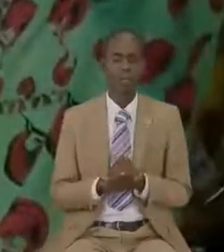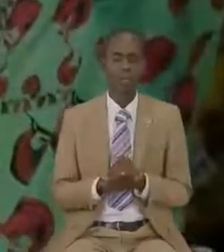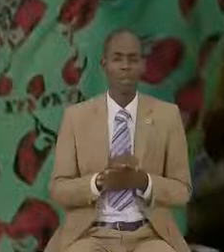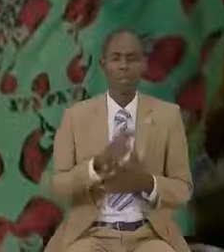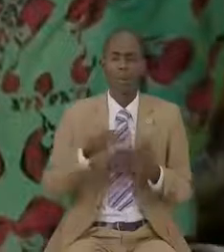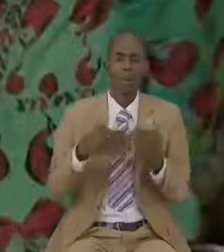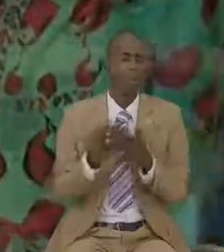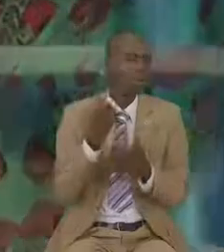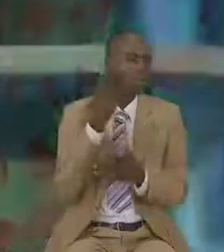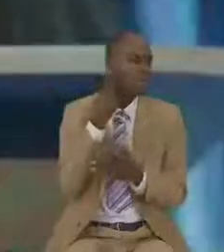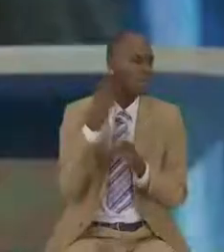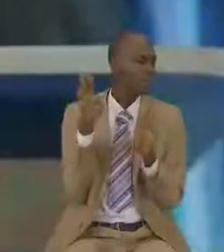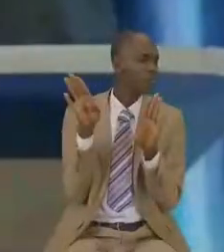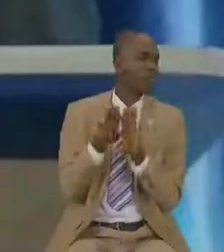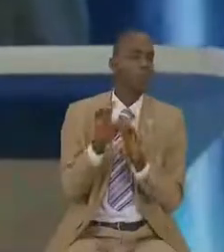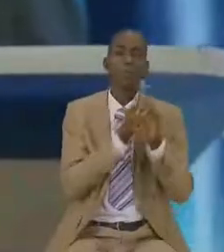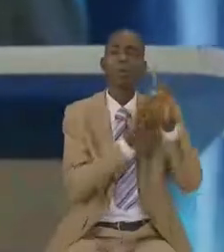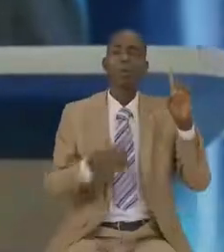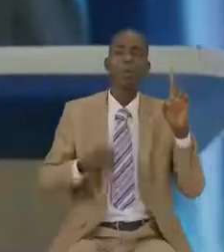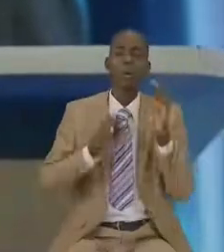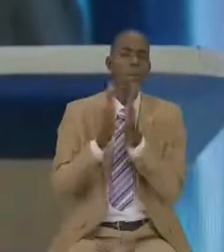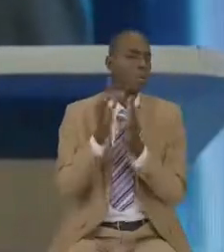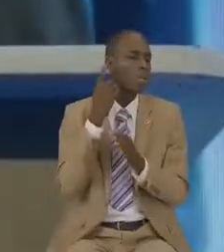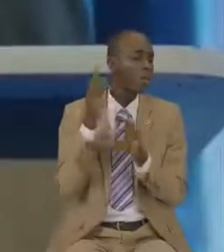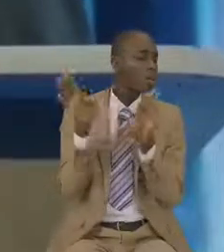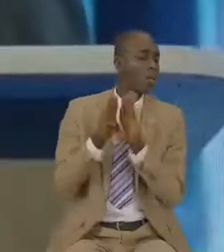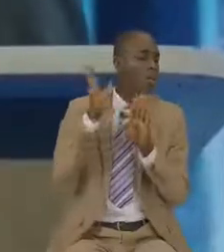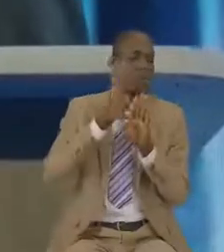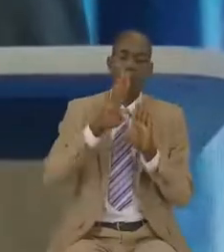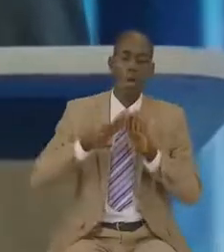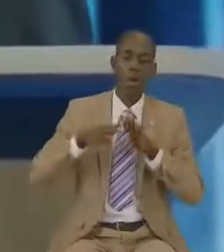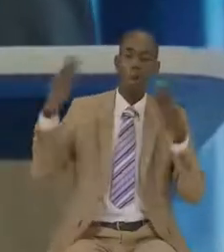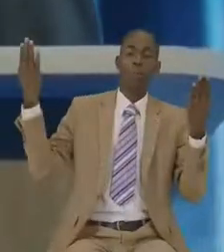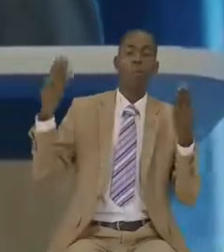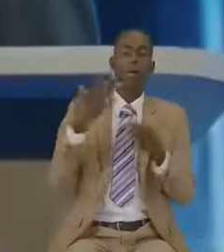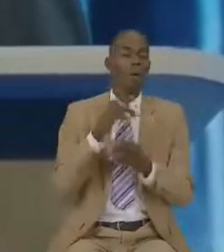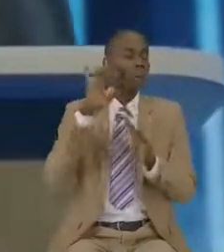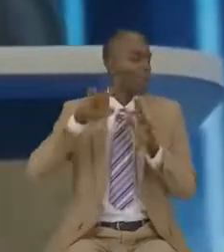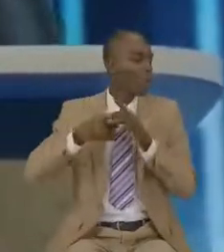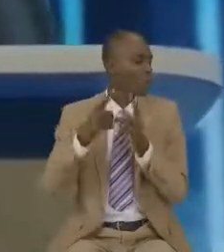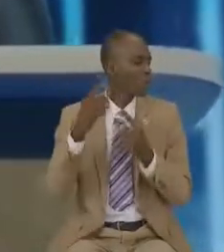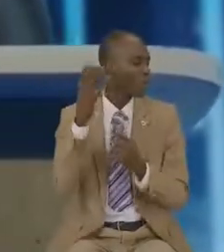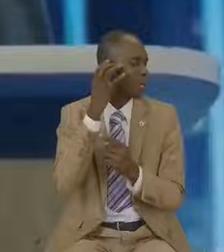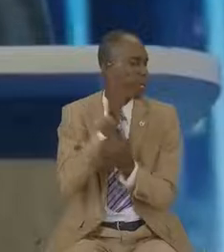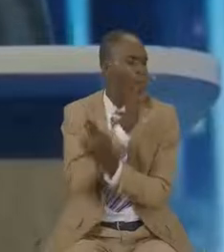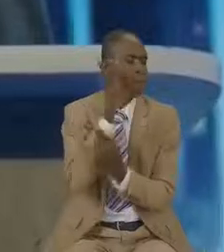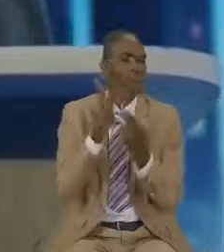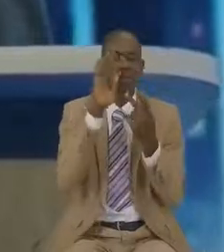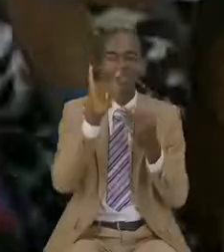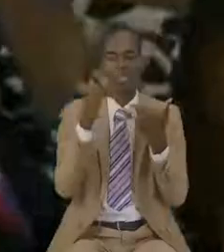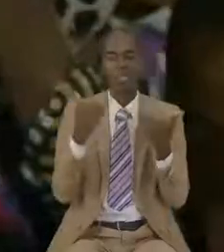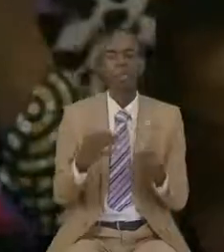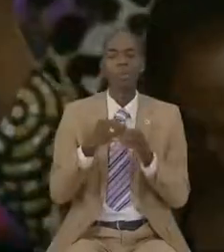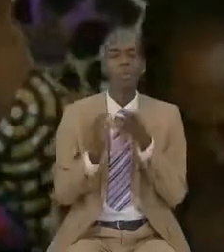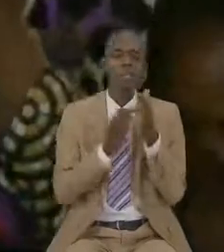Ces oreilles sourdes, je prie que ces oreilles sourdes souffrent, commencent à entendre parfaitement maintenant au nom de